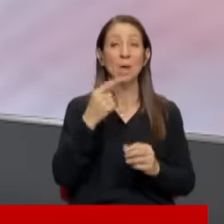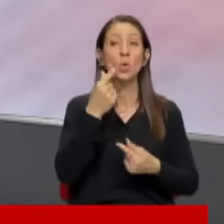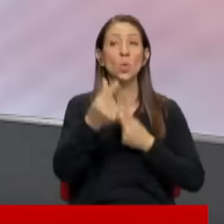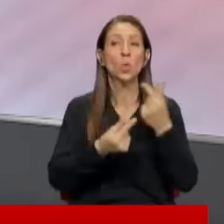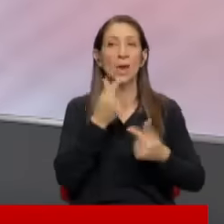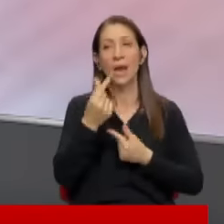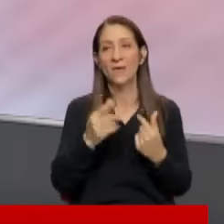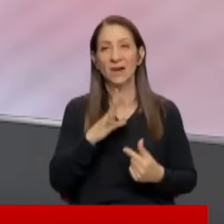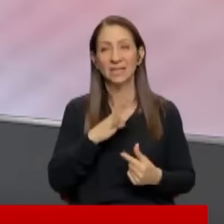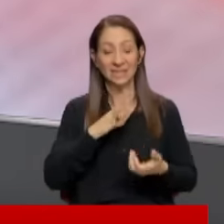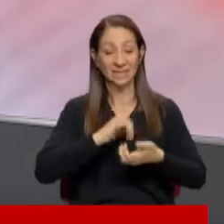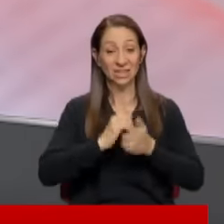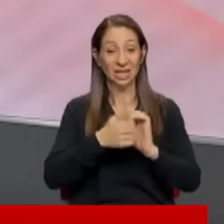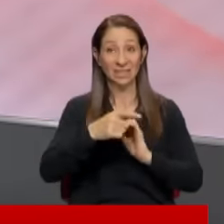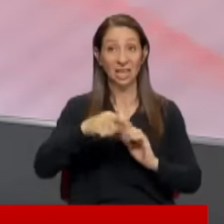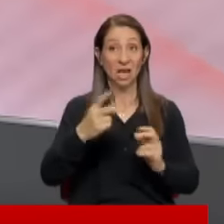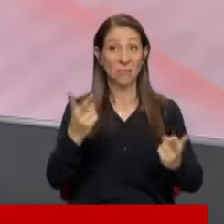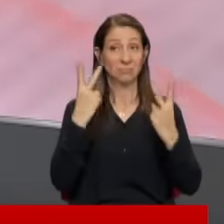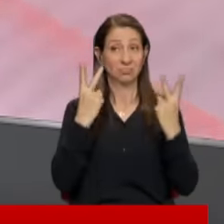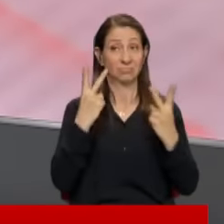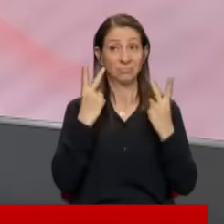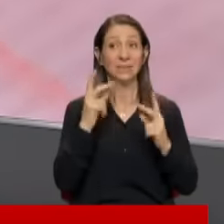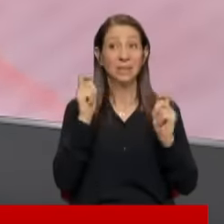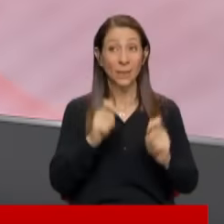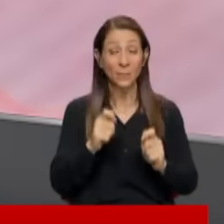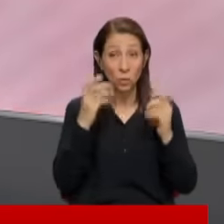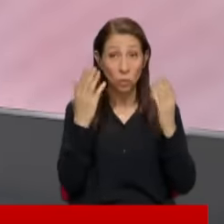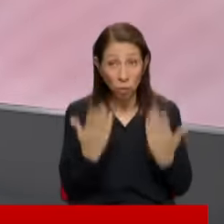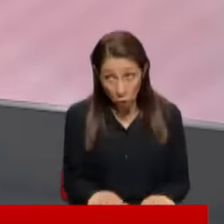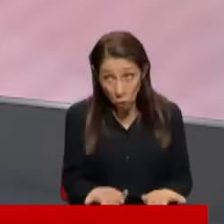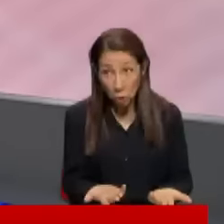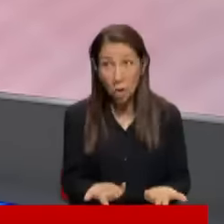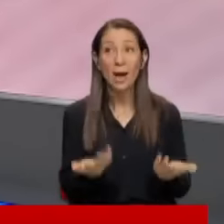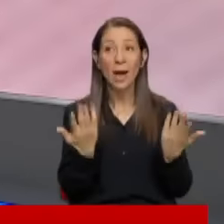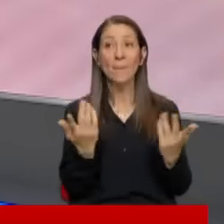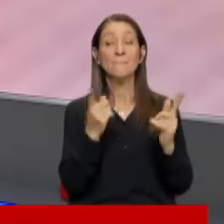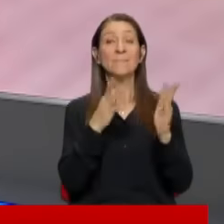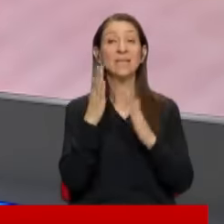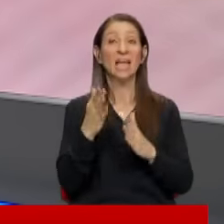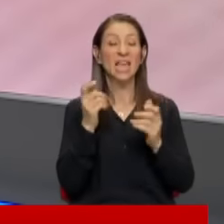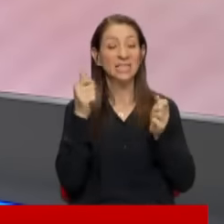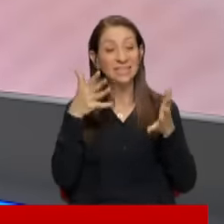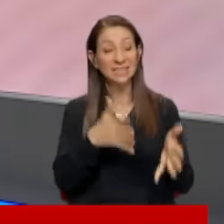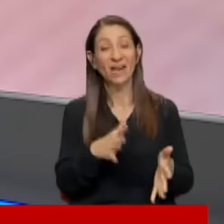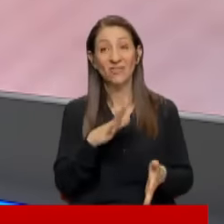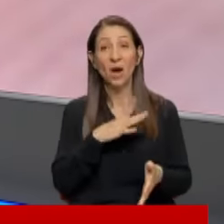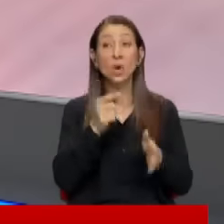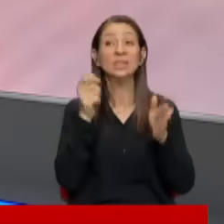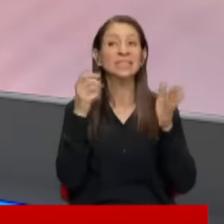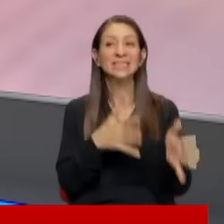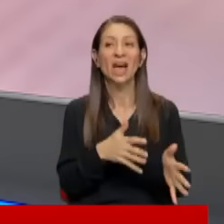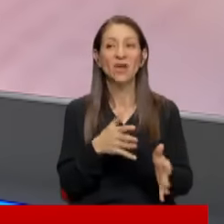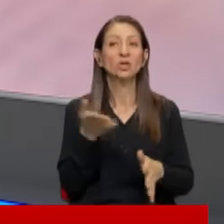uyarı içindeydi. Teşkilatına şatafat uyarısı yapıyordu. Fakat bir de israf var. O